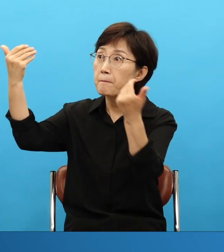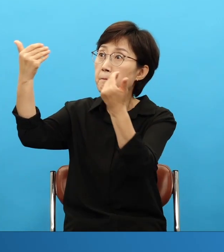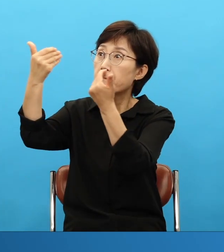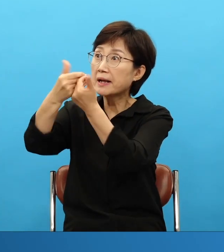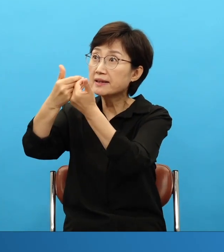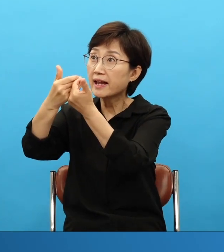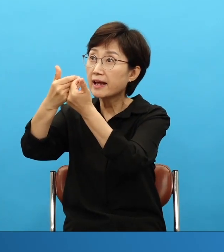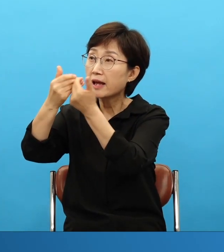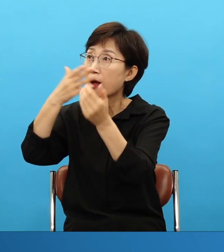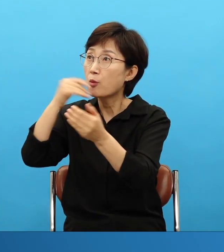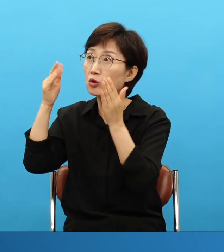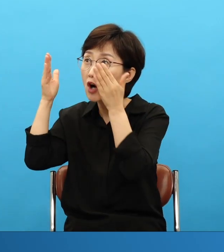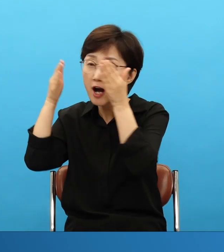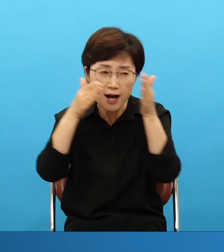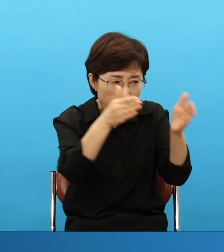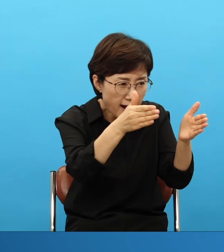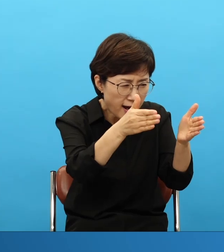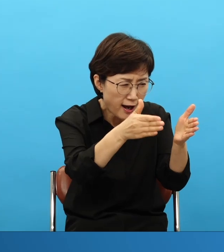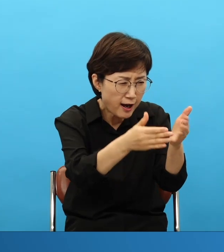수